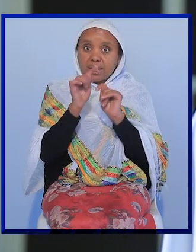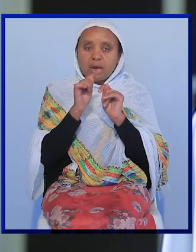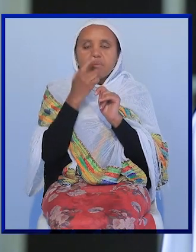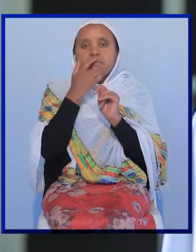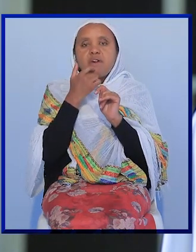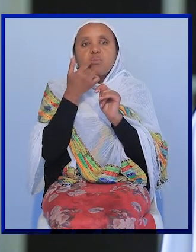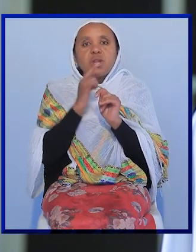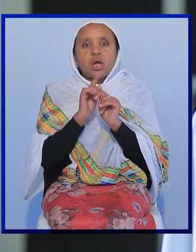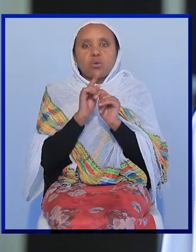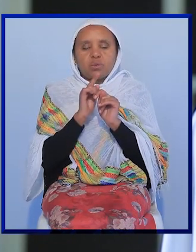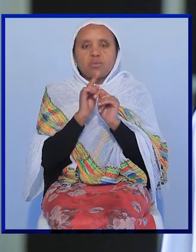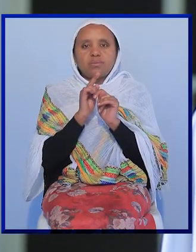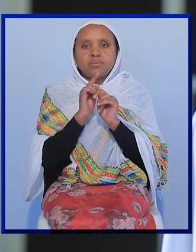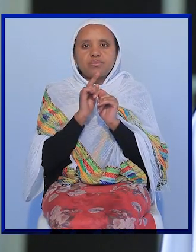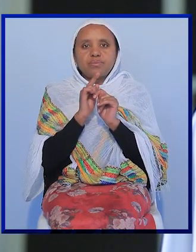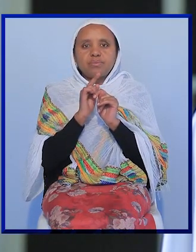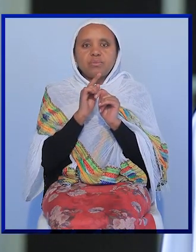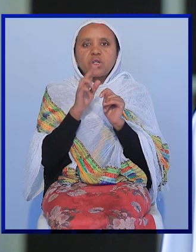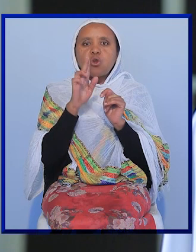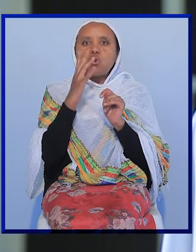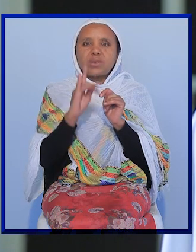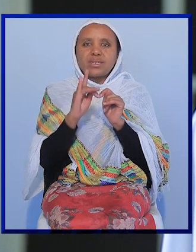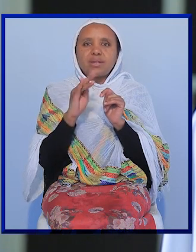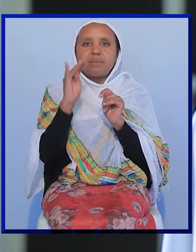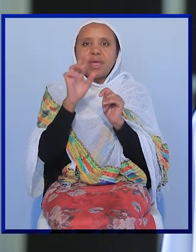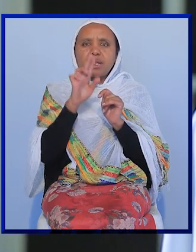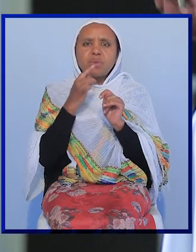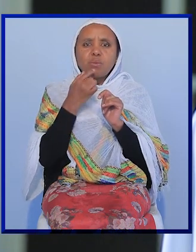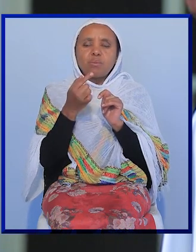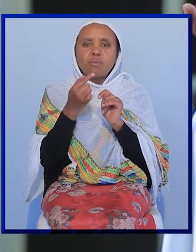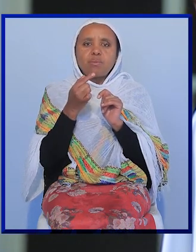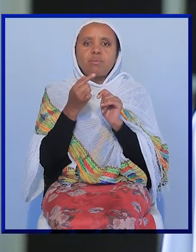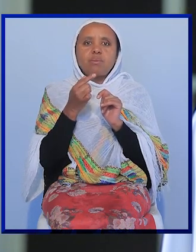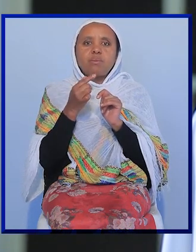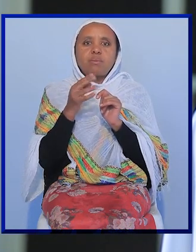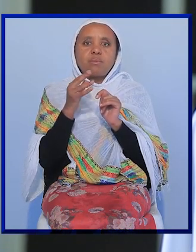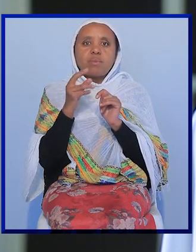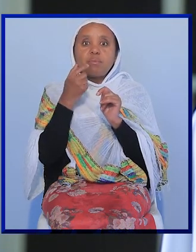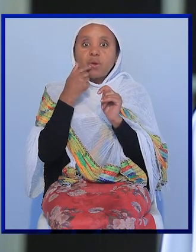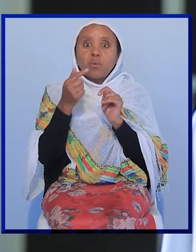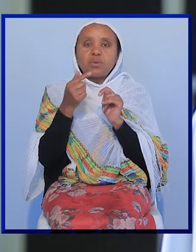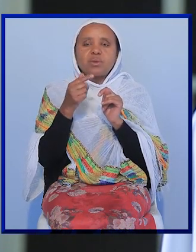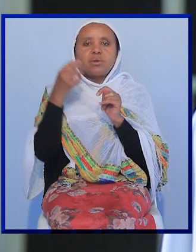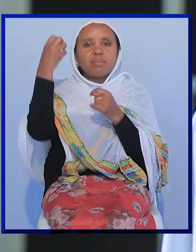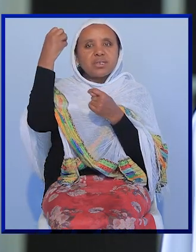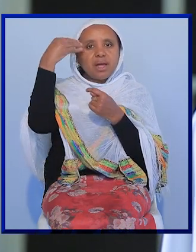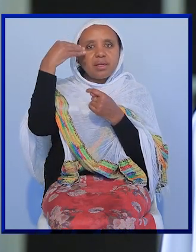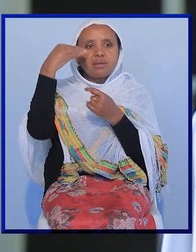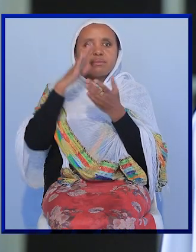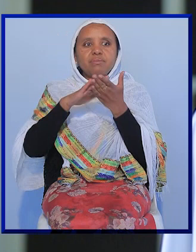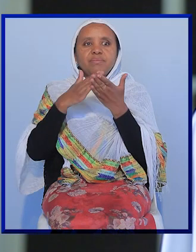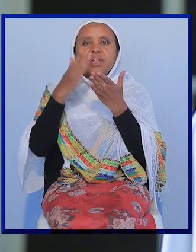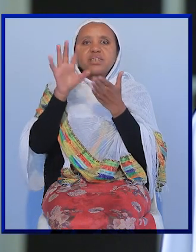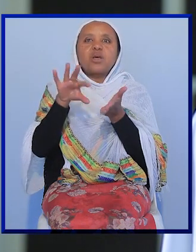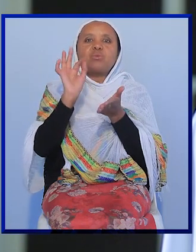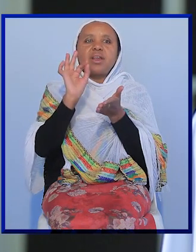በአፍ የሚነግሩት ነው። ይሄ አገላለጽ ሮዝሜሪ የሚለውን ማሪነስ ከሚለው ማሪን ማለት ውሃ ነው አይደለ? ስለዚህ በሳይንሳዊ ስሙ ከዚያ ጋር ነው